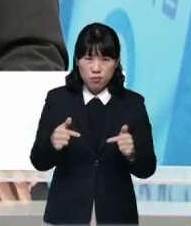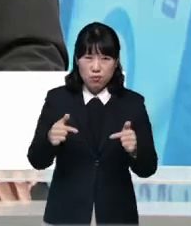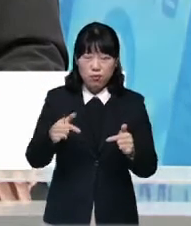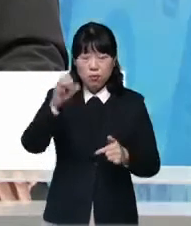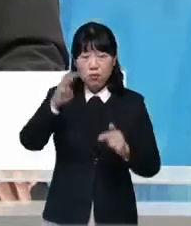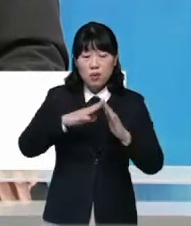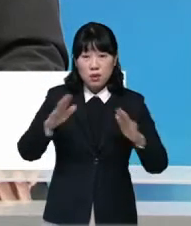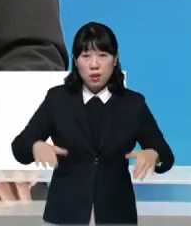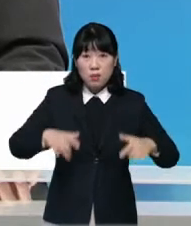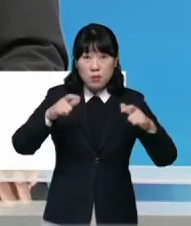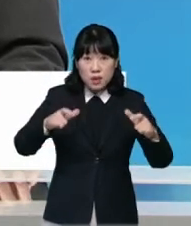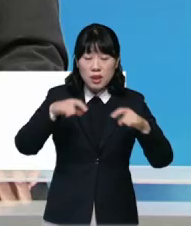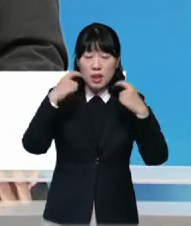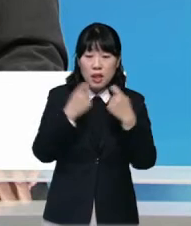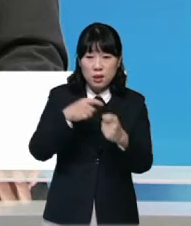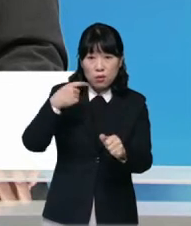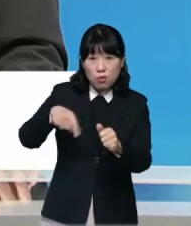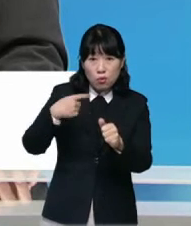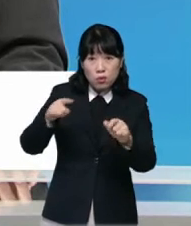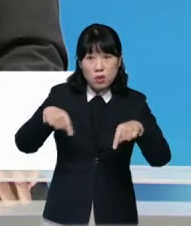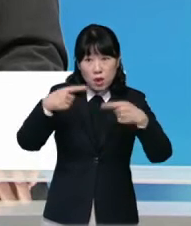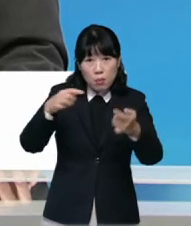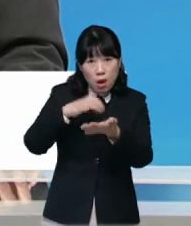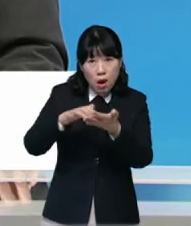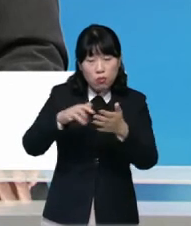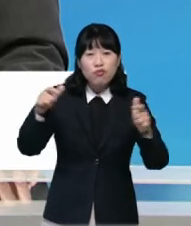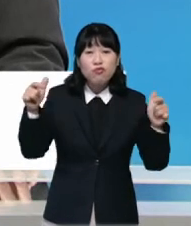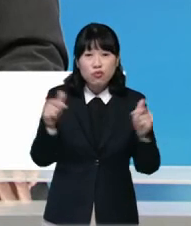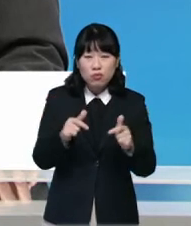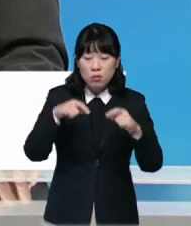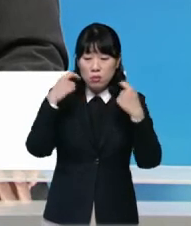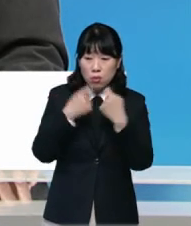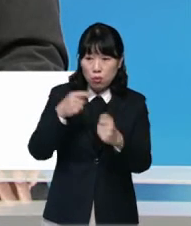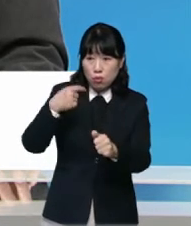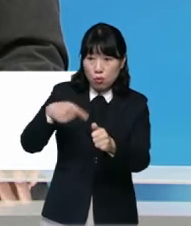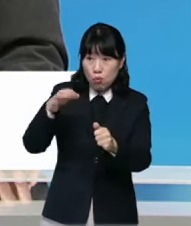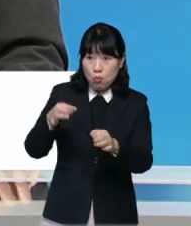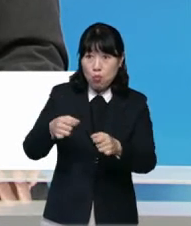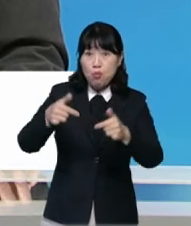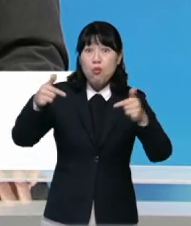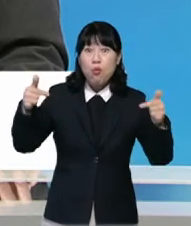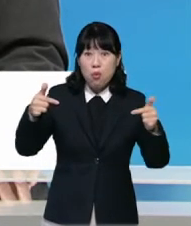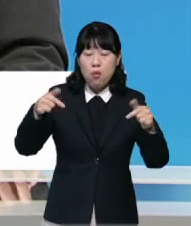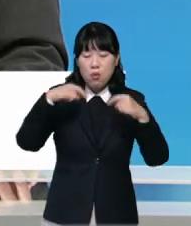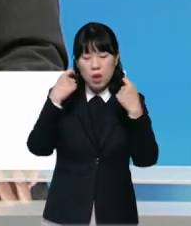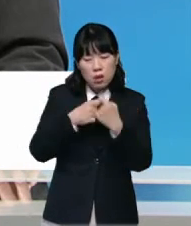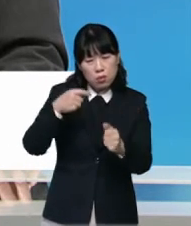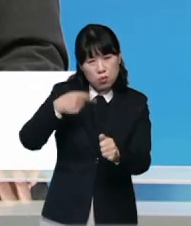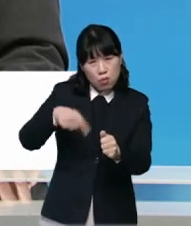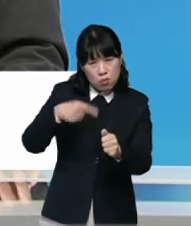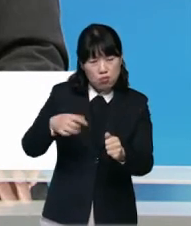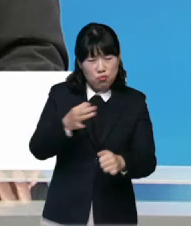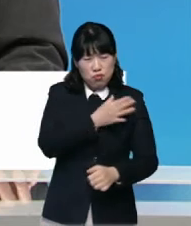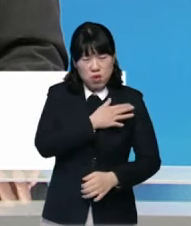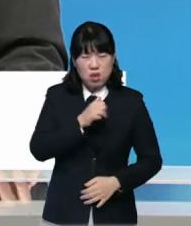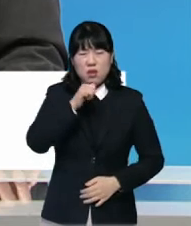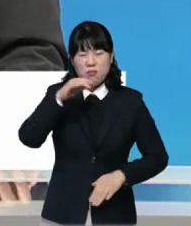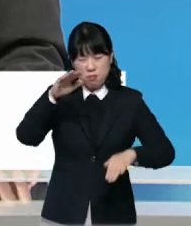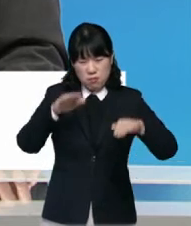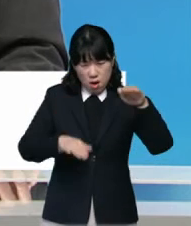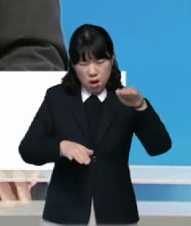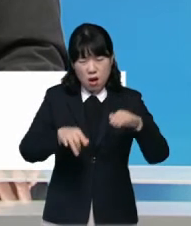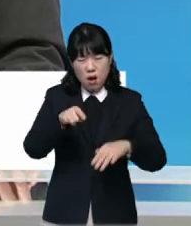광주전남 도 사교육 참여율은 줄었는데 사교육비는 오히려 들어 사교육 영역에서도 양극화가 나타나고